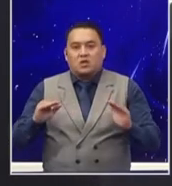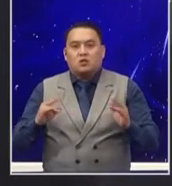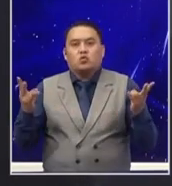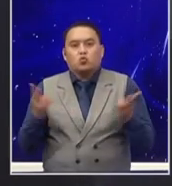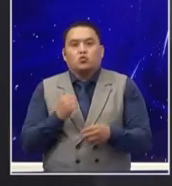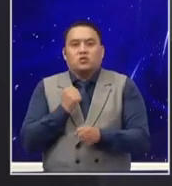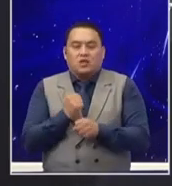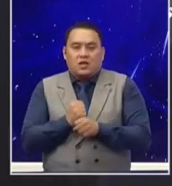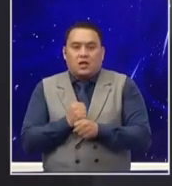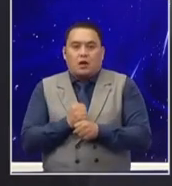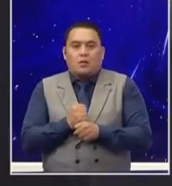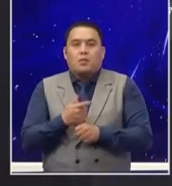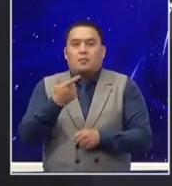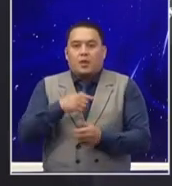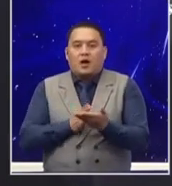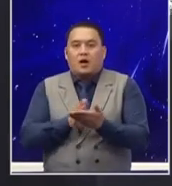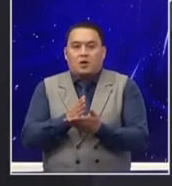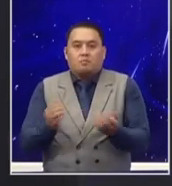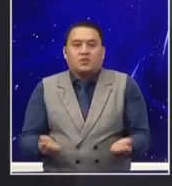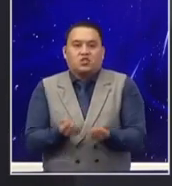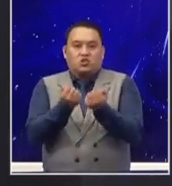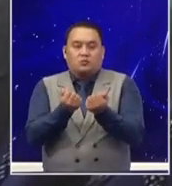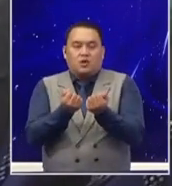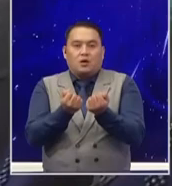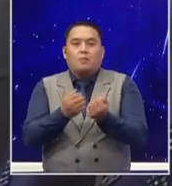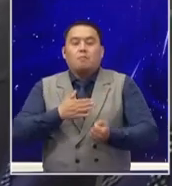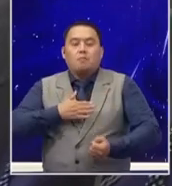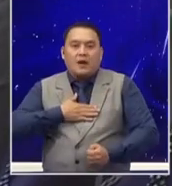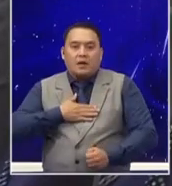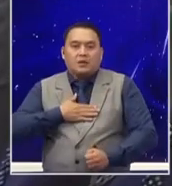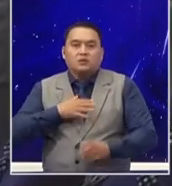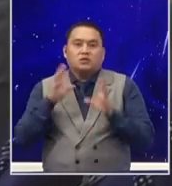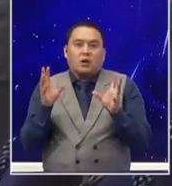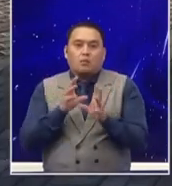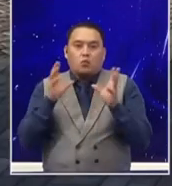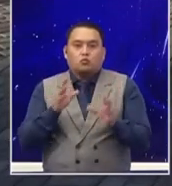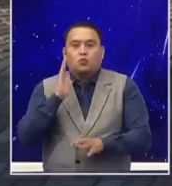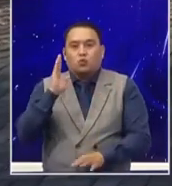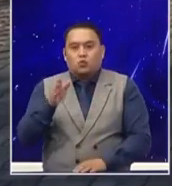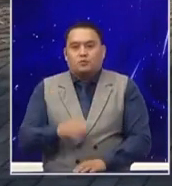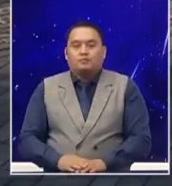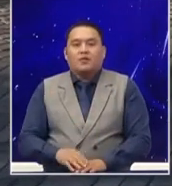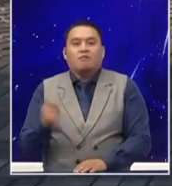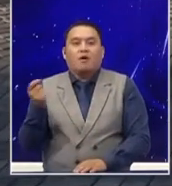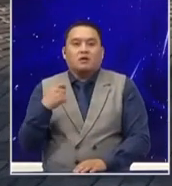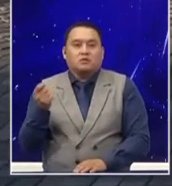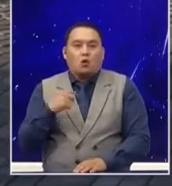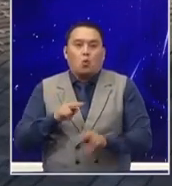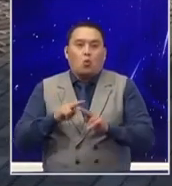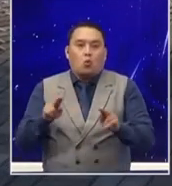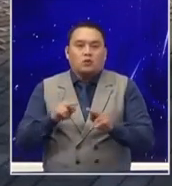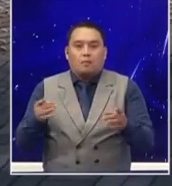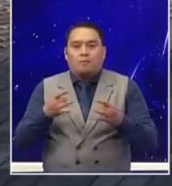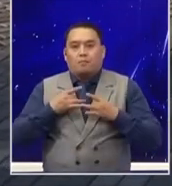нужно сделать. И мы по линии партии это очень поддерживаем, то, что мы заботимся о будущем. Уже в это воскресенье учителя отметят